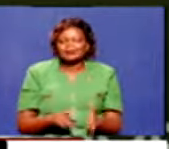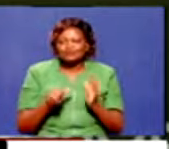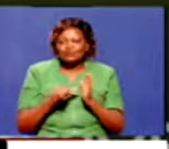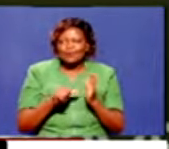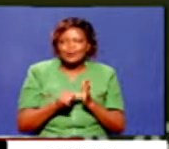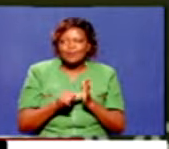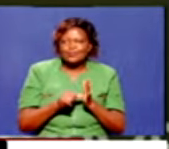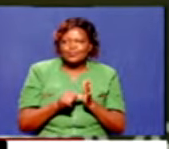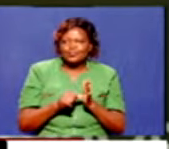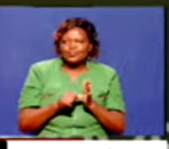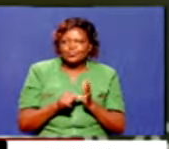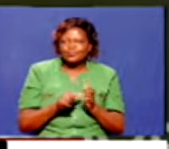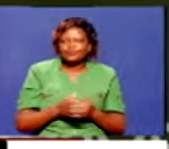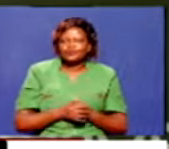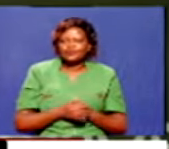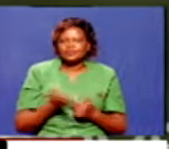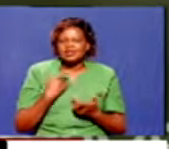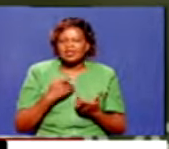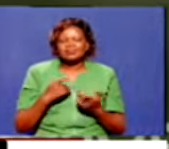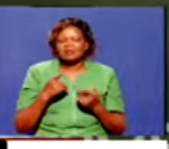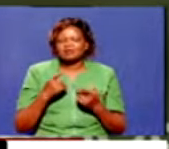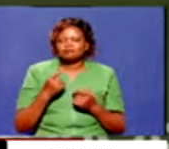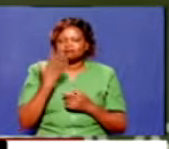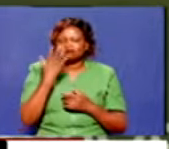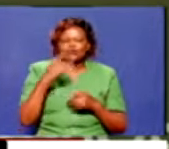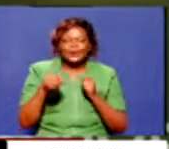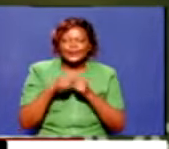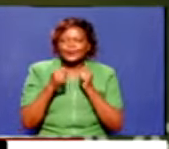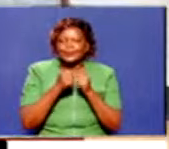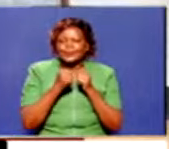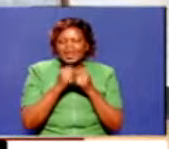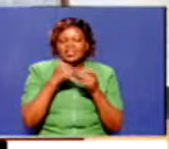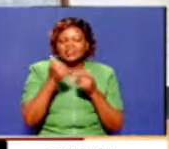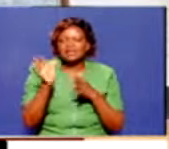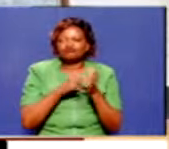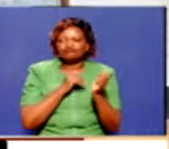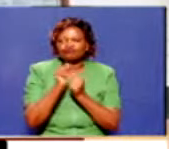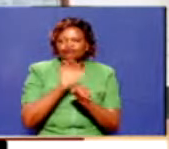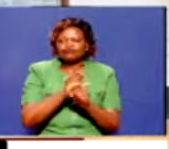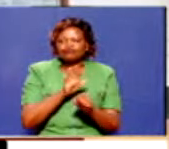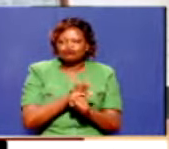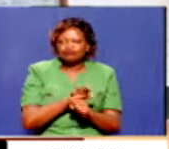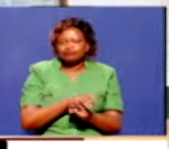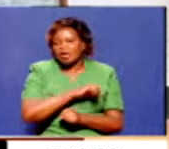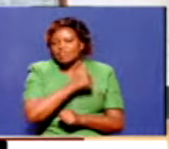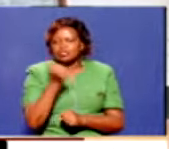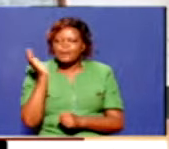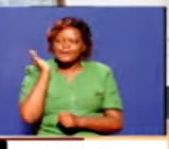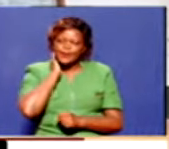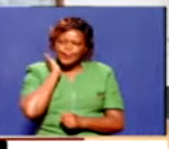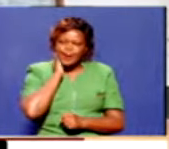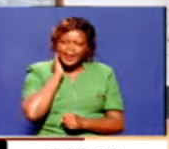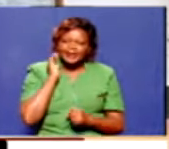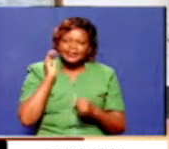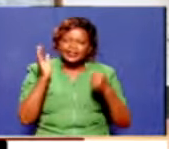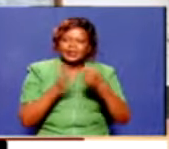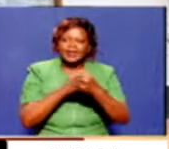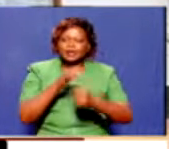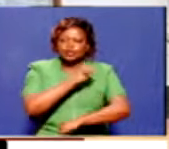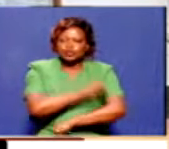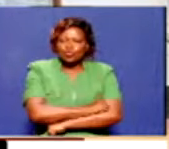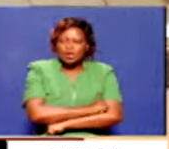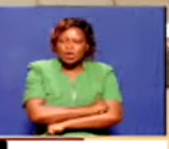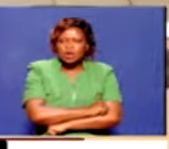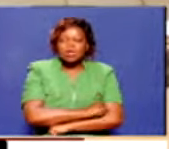zilisababisha vioo vya madirisha kuvunjwa miongoni mwa uharibifu mwingine. Katika kaunti ya Murang'a, shule 9 zimeripoti